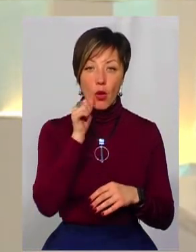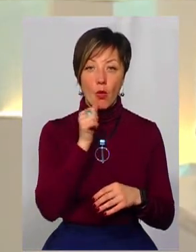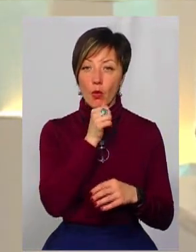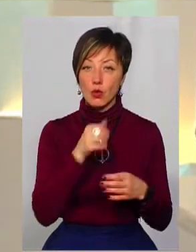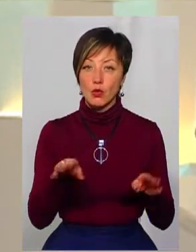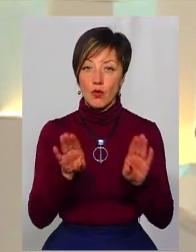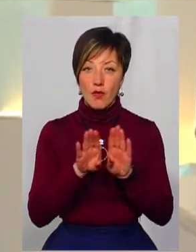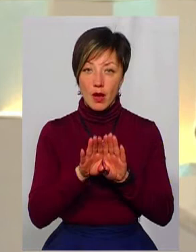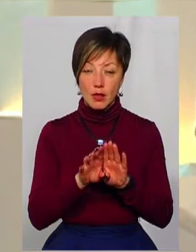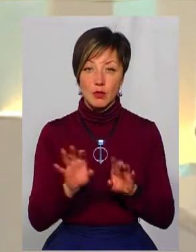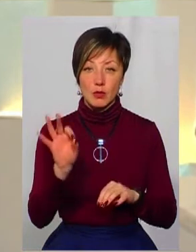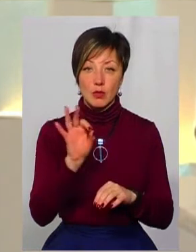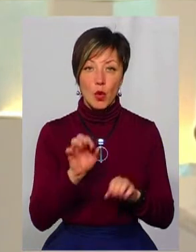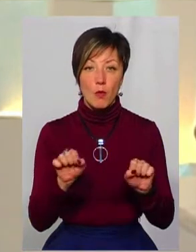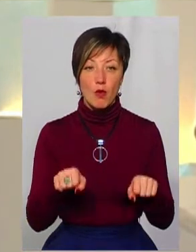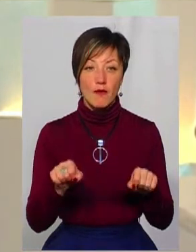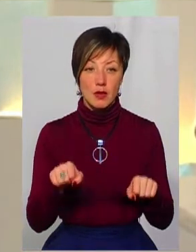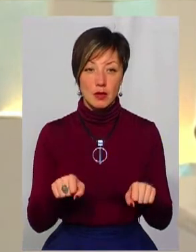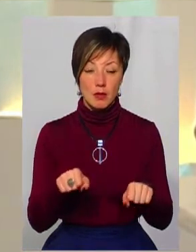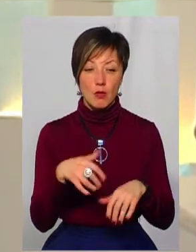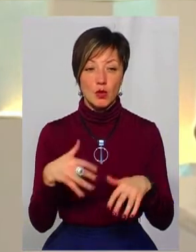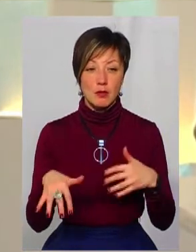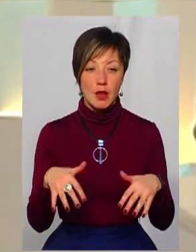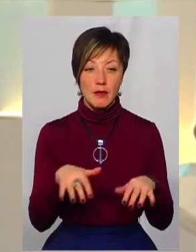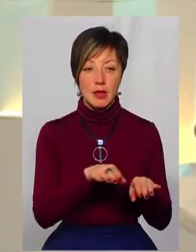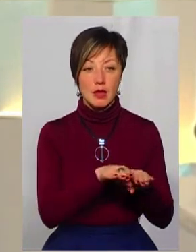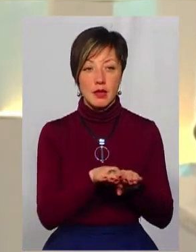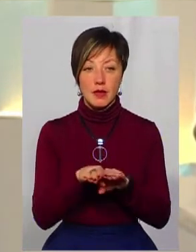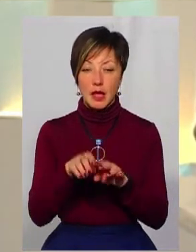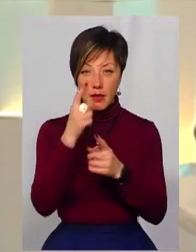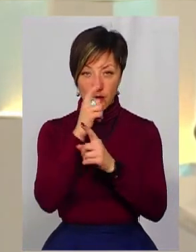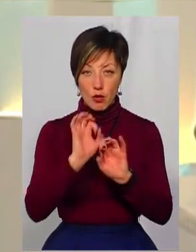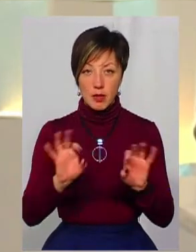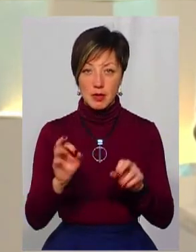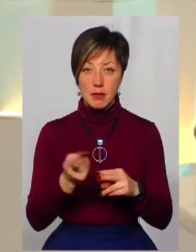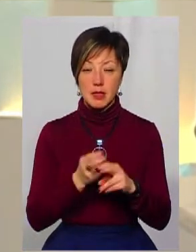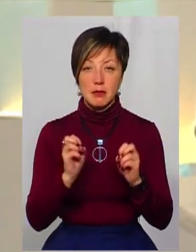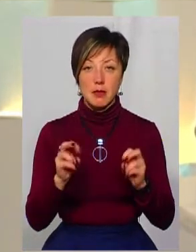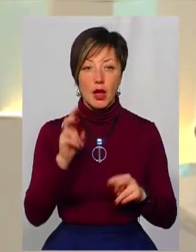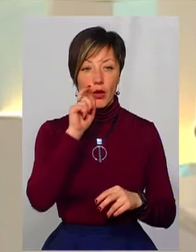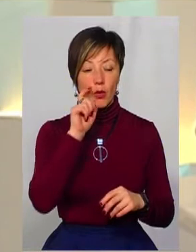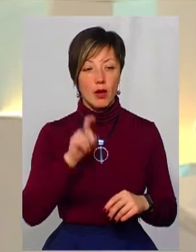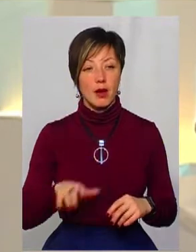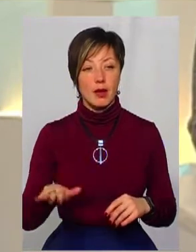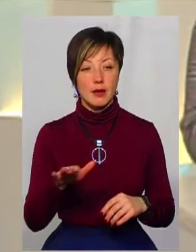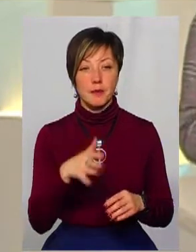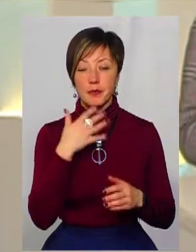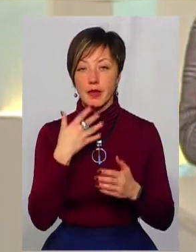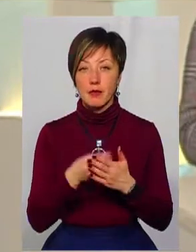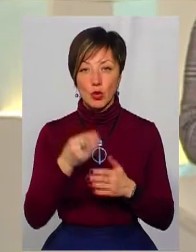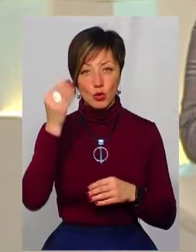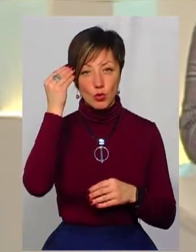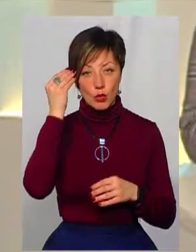попри застереження щодо ймовірності послаблення рівня інформаційної безпеки України.